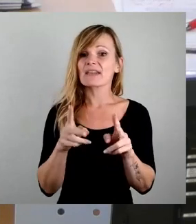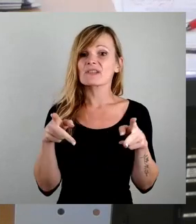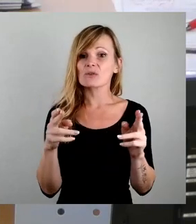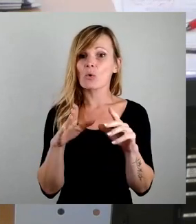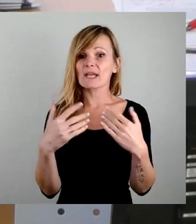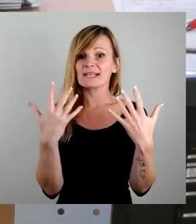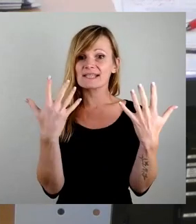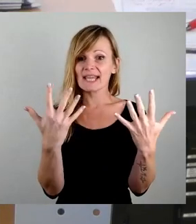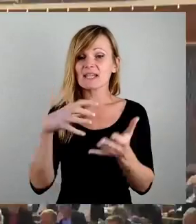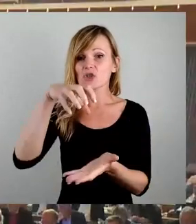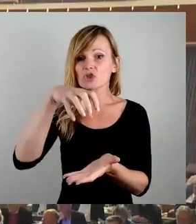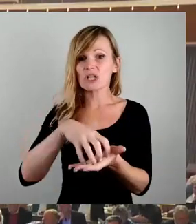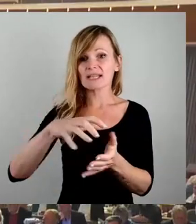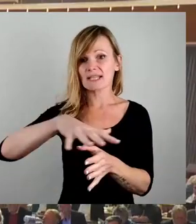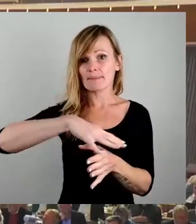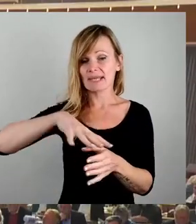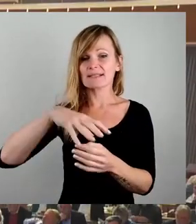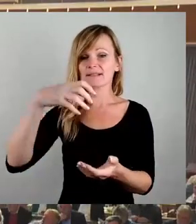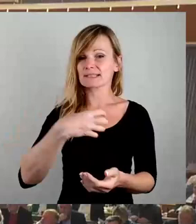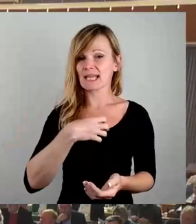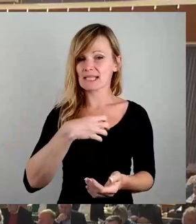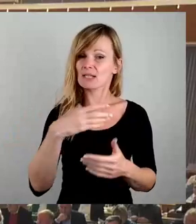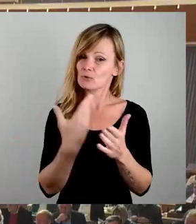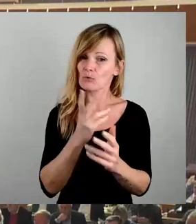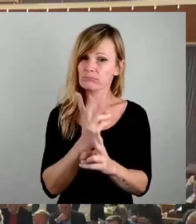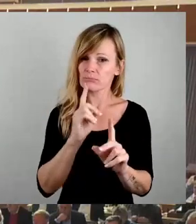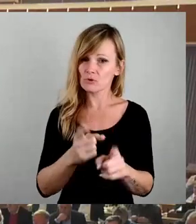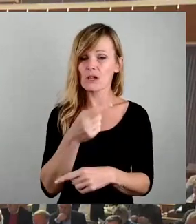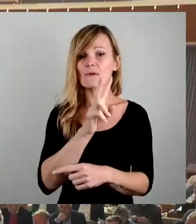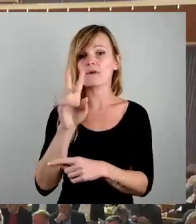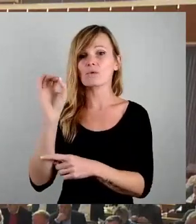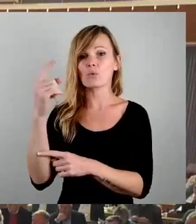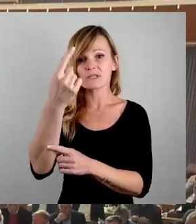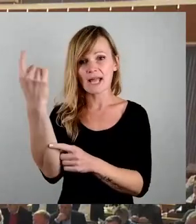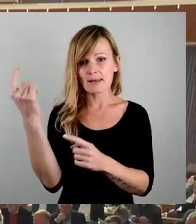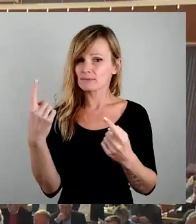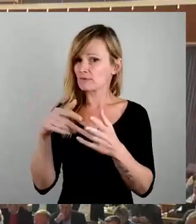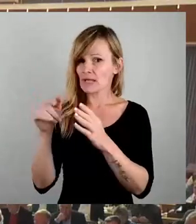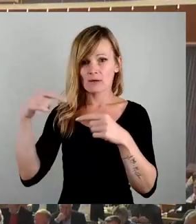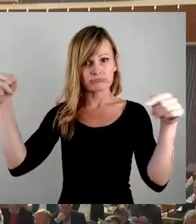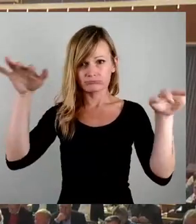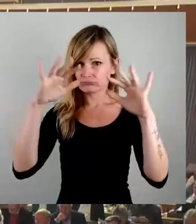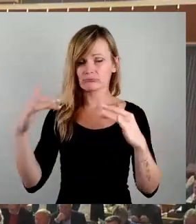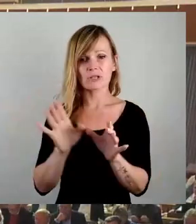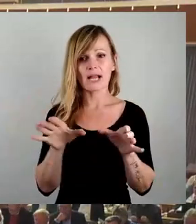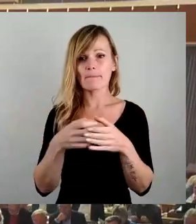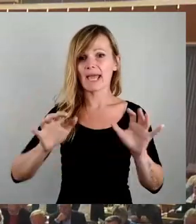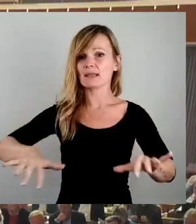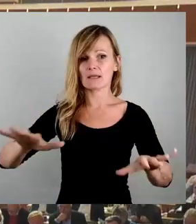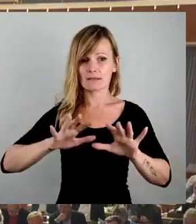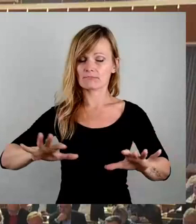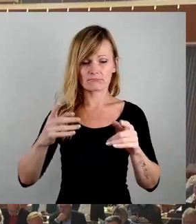Dresden Stadtgebiet, sollte beibehalten werden. Der VVO kann weiterhin seines Amtes walten und die umliegenden Gemeinden, so wie